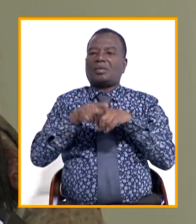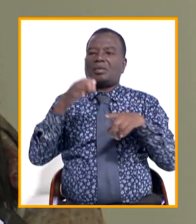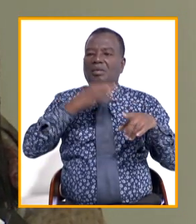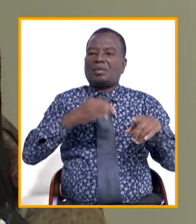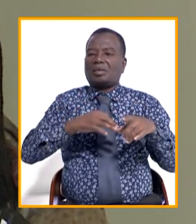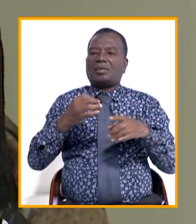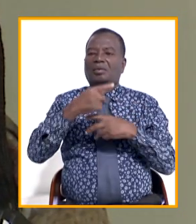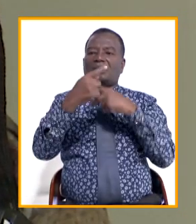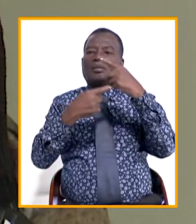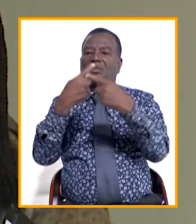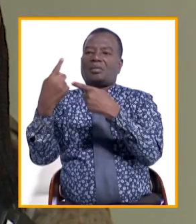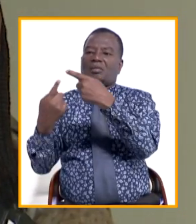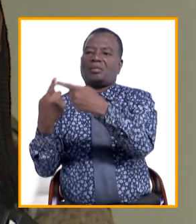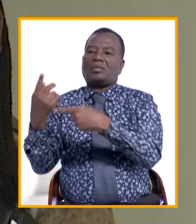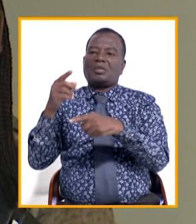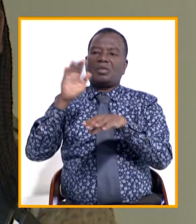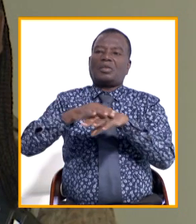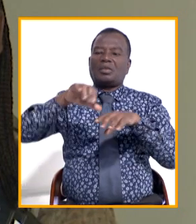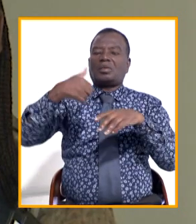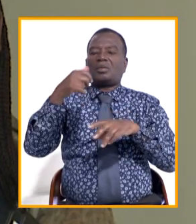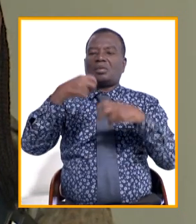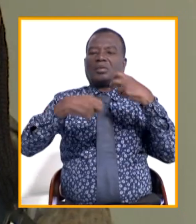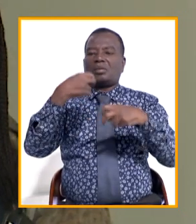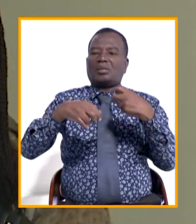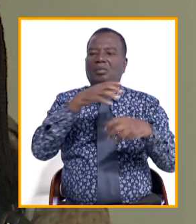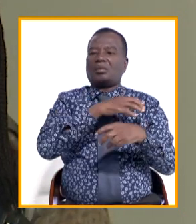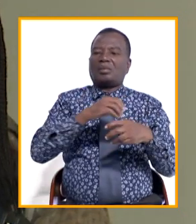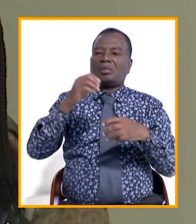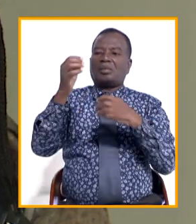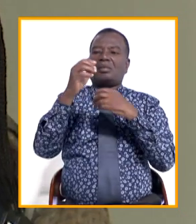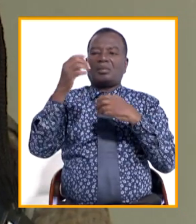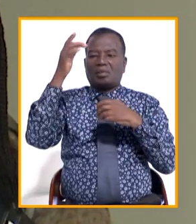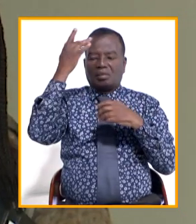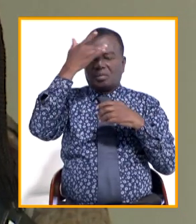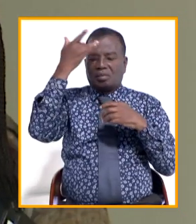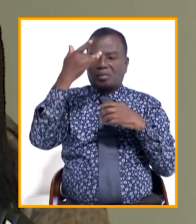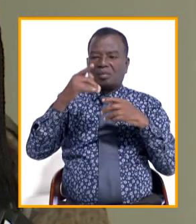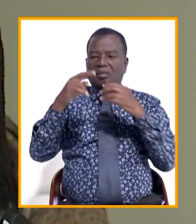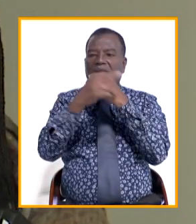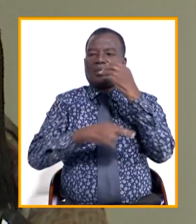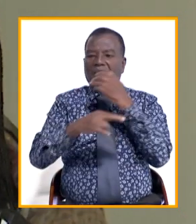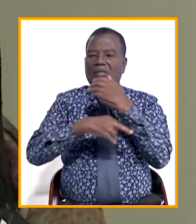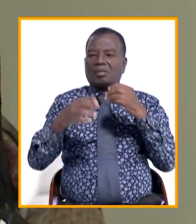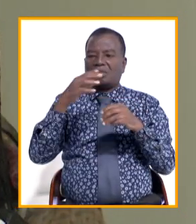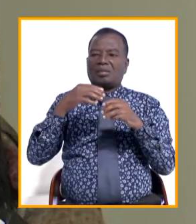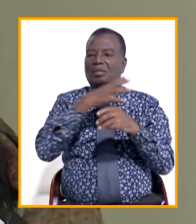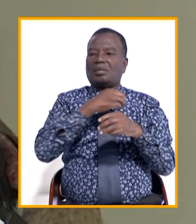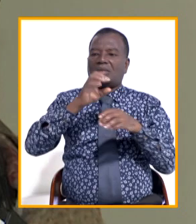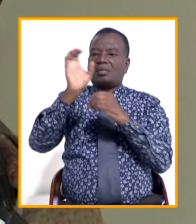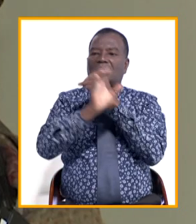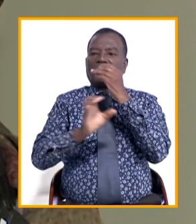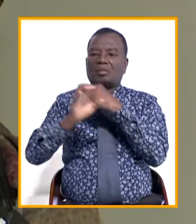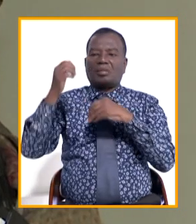pour faire un tour d'horizon sur les autres questions concernant la région, concernant le continent africain. Et